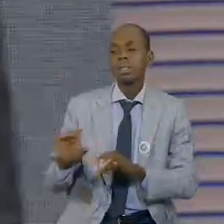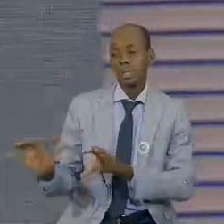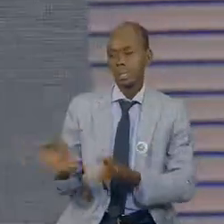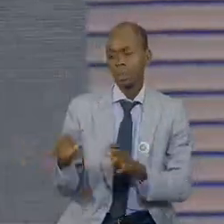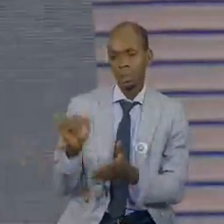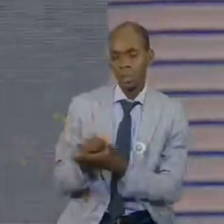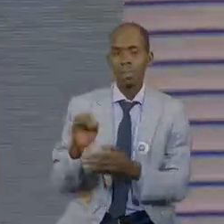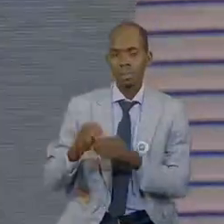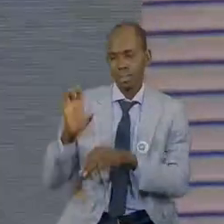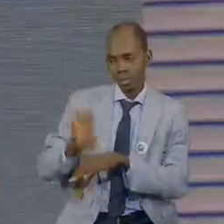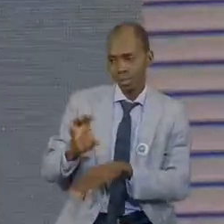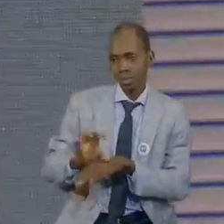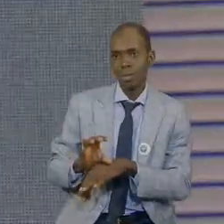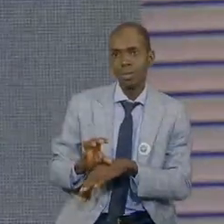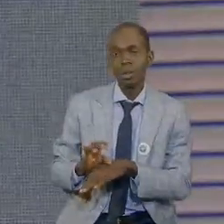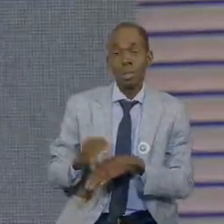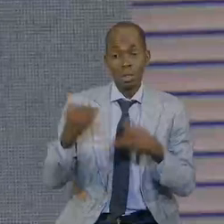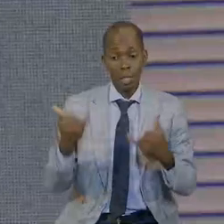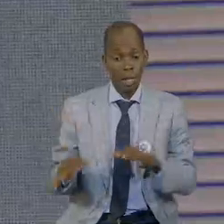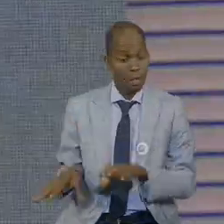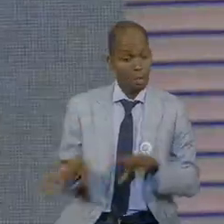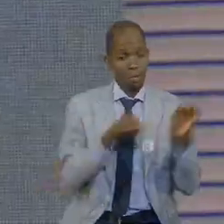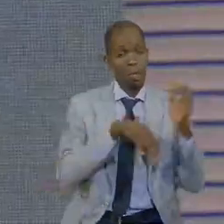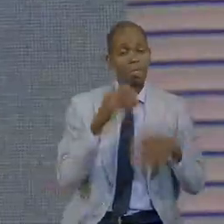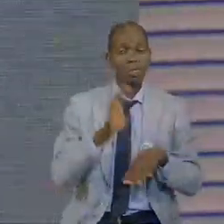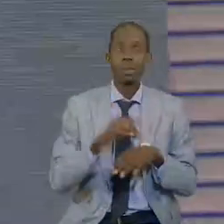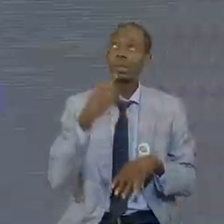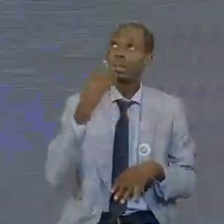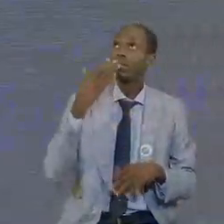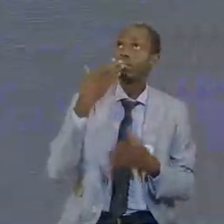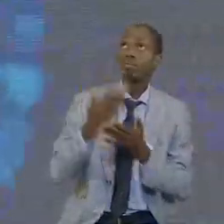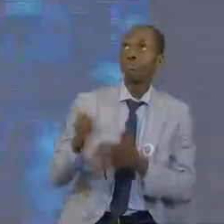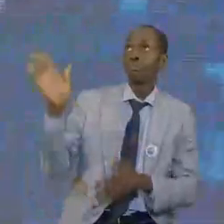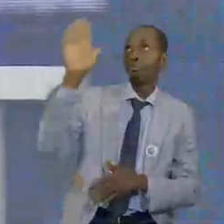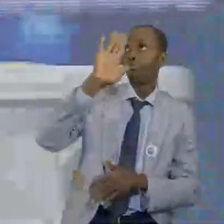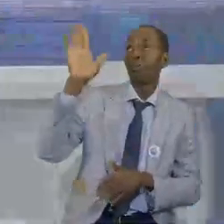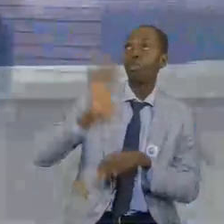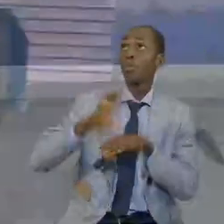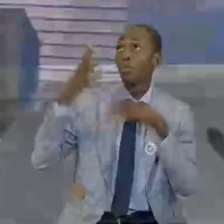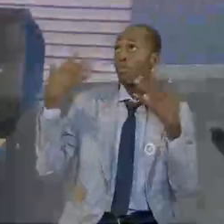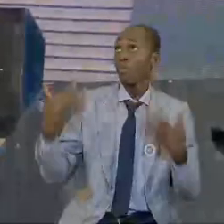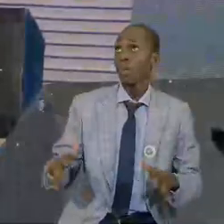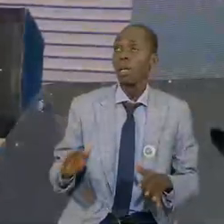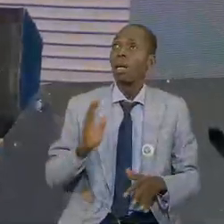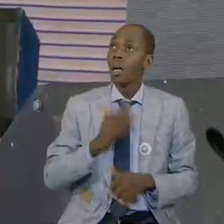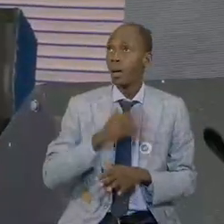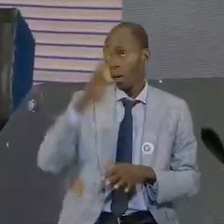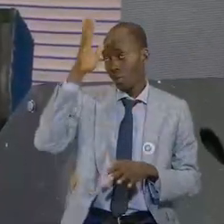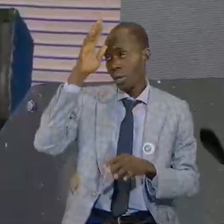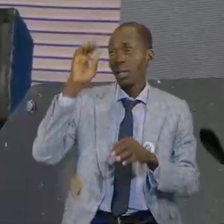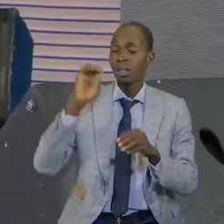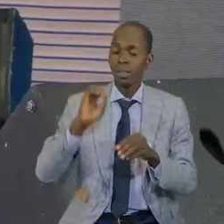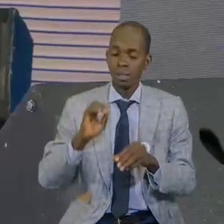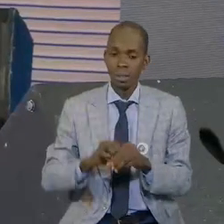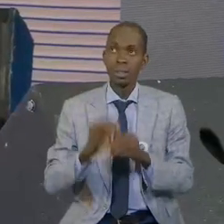nous le laissons à l'église. We say bye-bye. The service has finished. Nous disons au revoir, le culte est terminé. Our Father which art in heaven, I'll come next Sunday